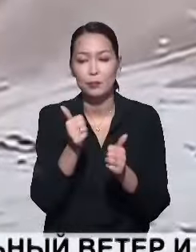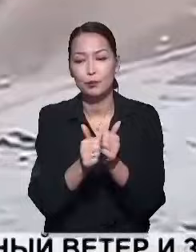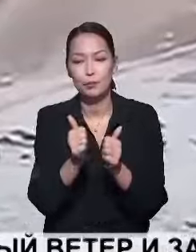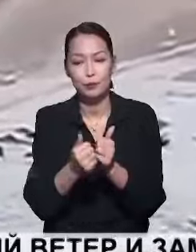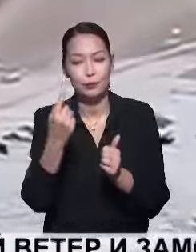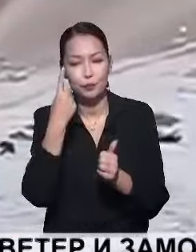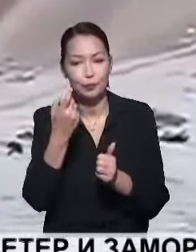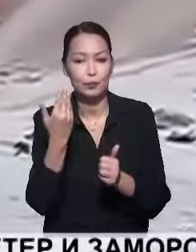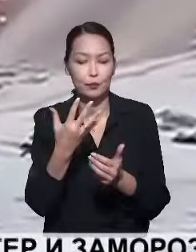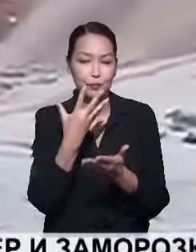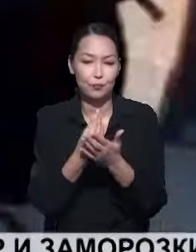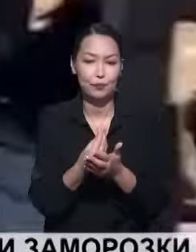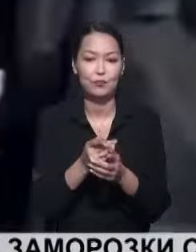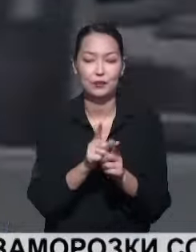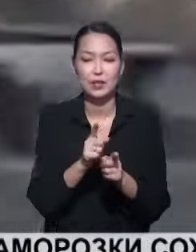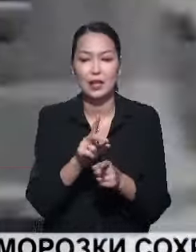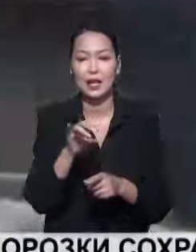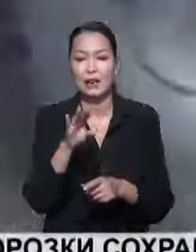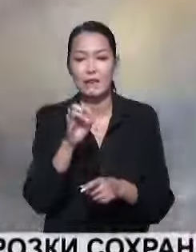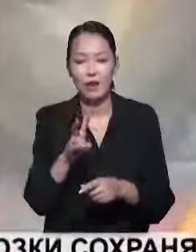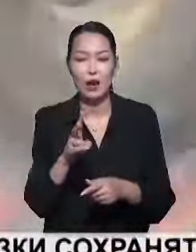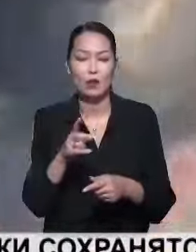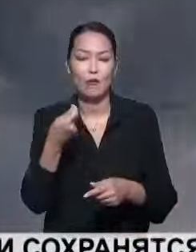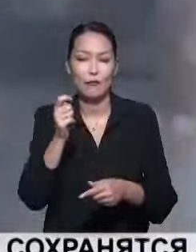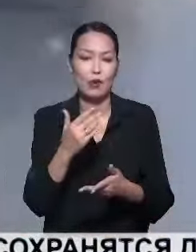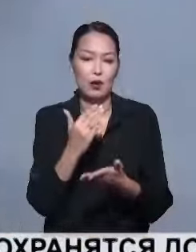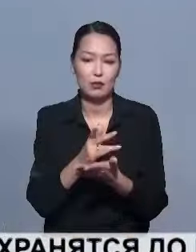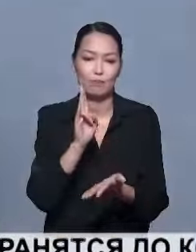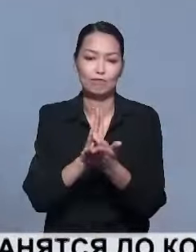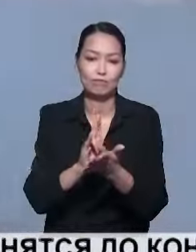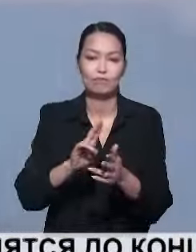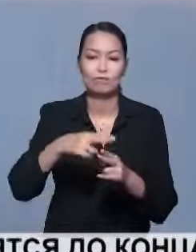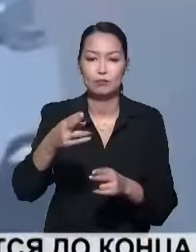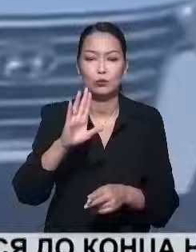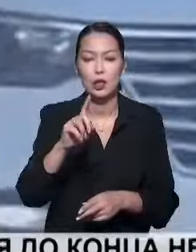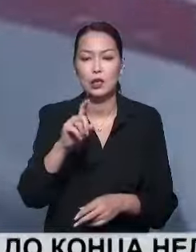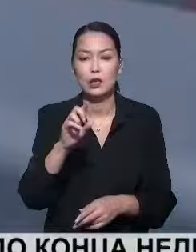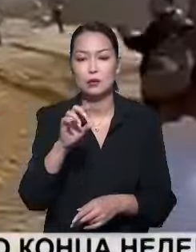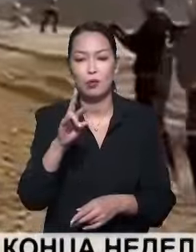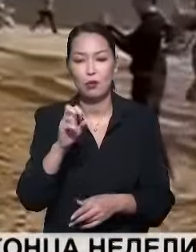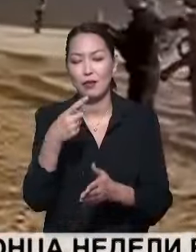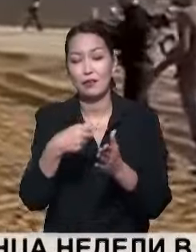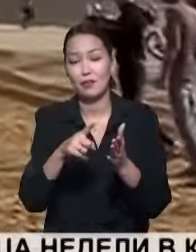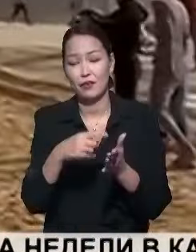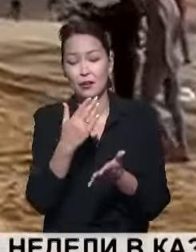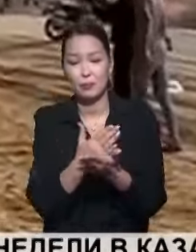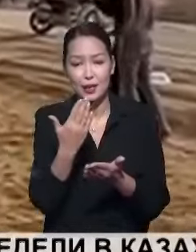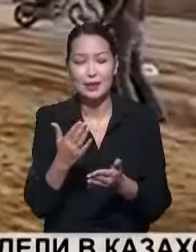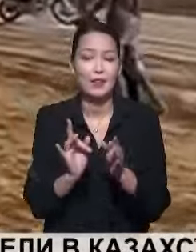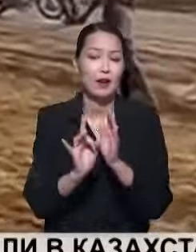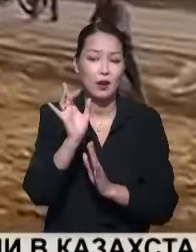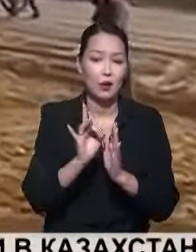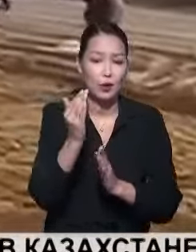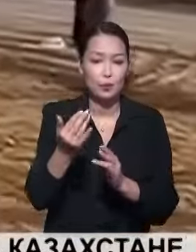о себе перестрелками на границе с Ливаном. В Хизбалле пообещали отомстить. И эксперты склонны им верить. У них есть высокоточные ракеты, которые могут